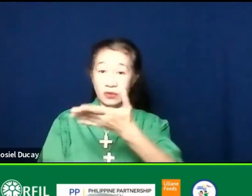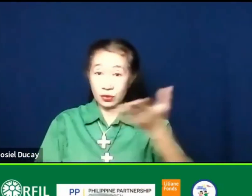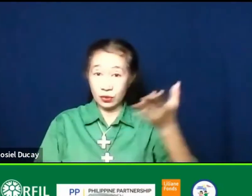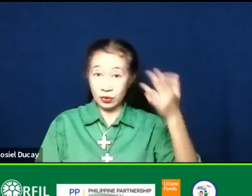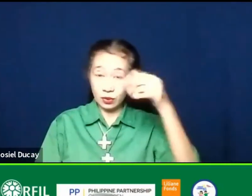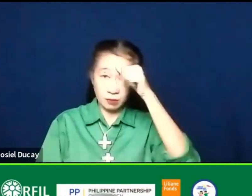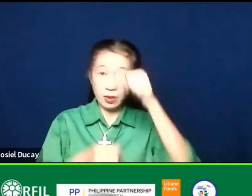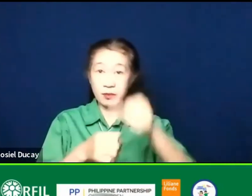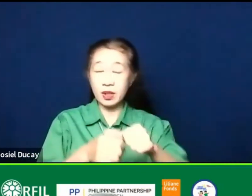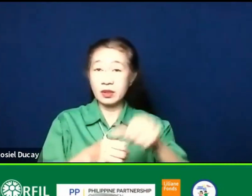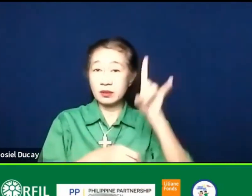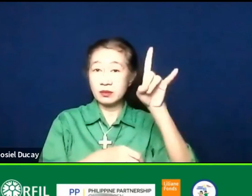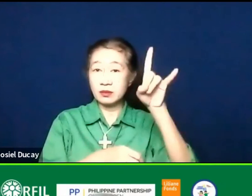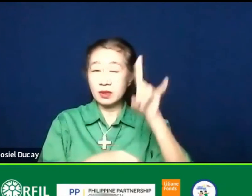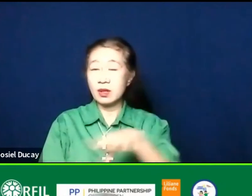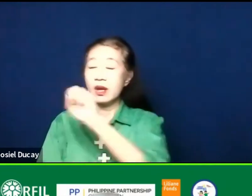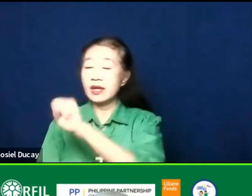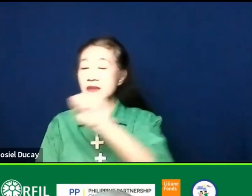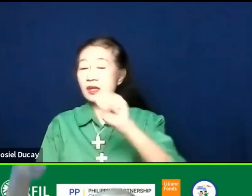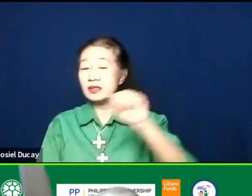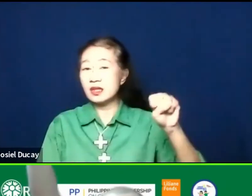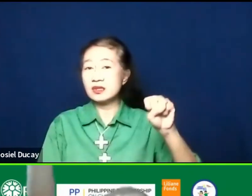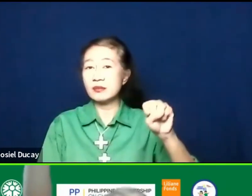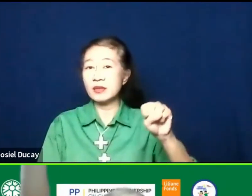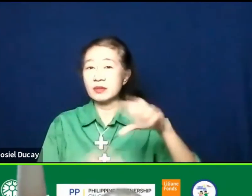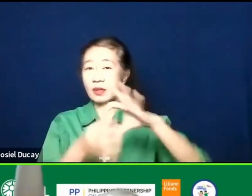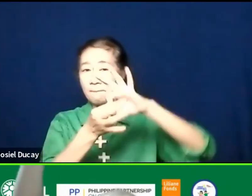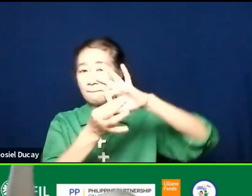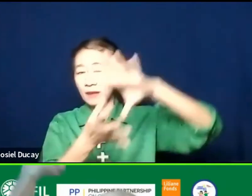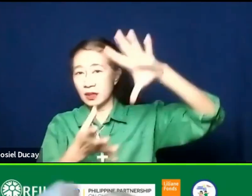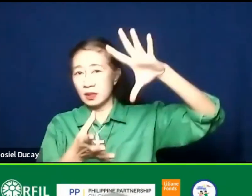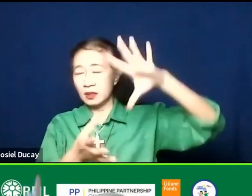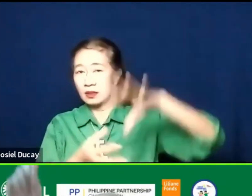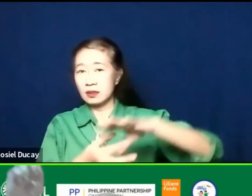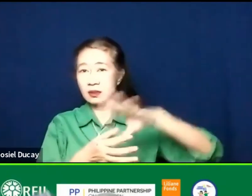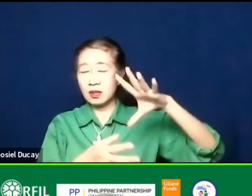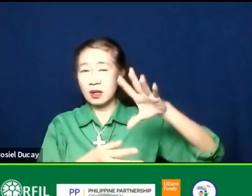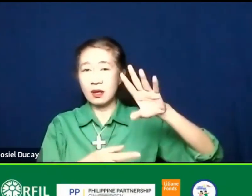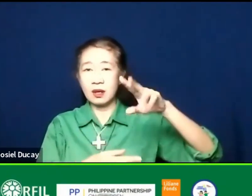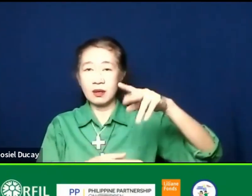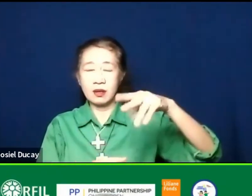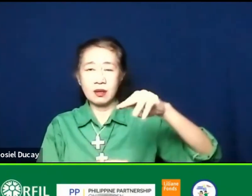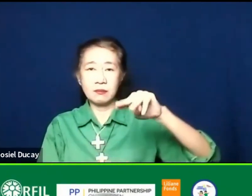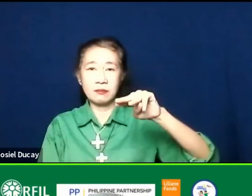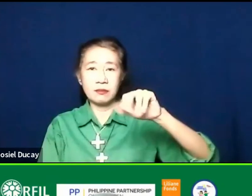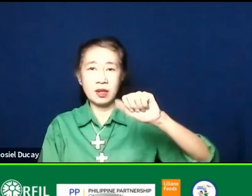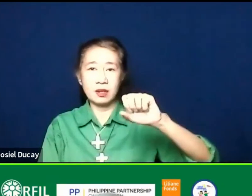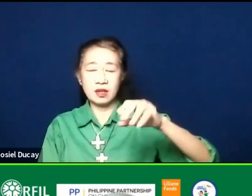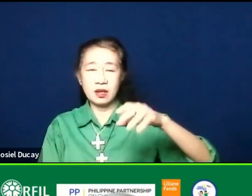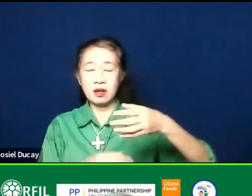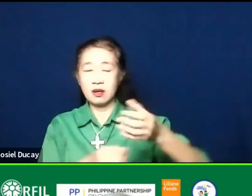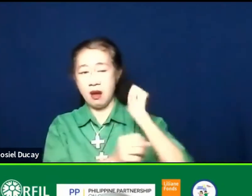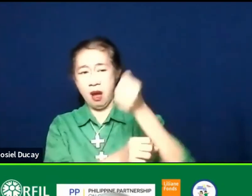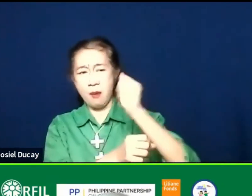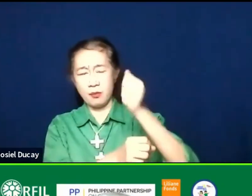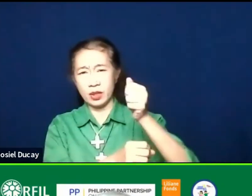commercial ng SSS. May nakabitaw nakabitaw ng maso sa taas. Yun, tapos nabagsakan siya, di